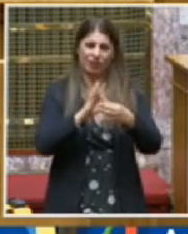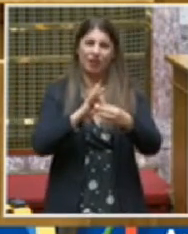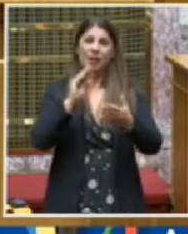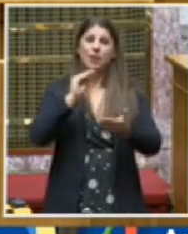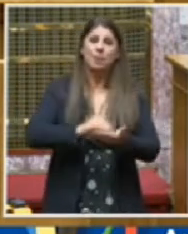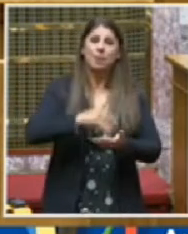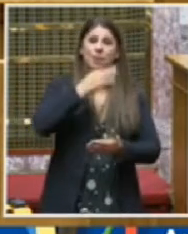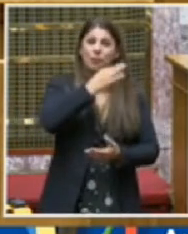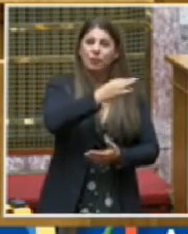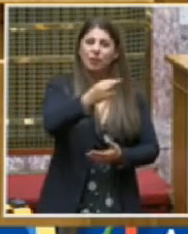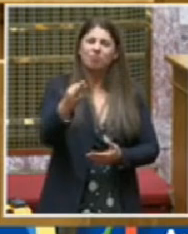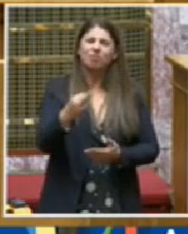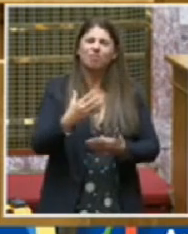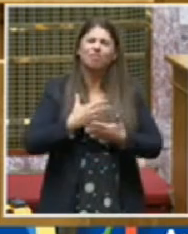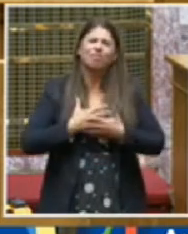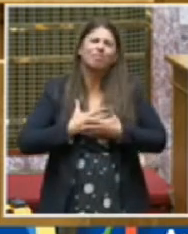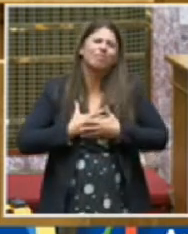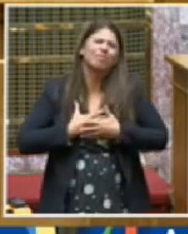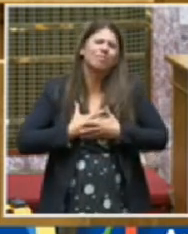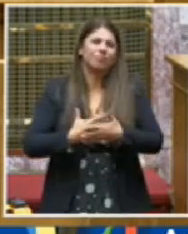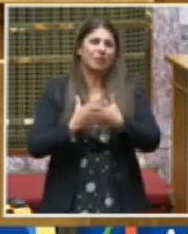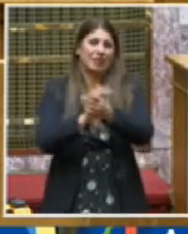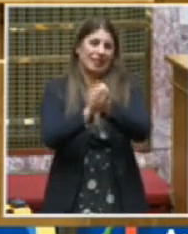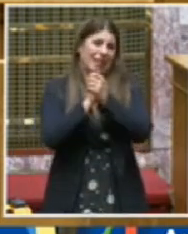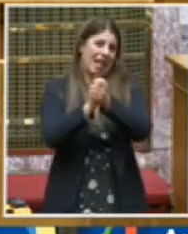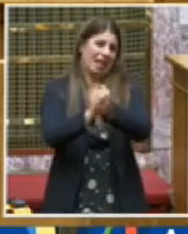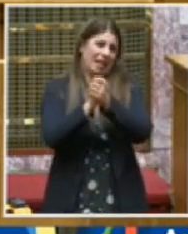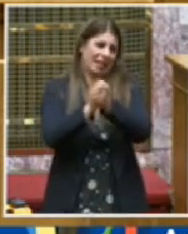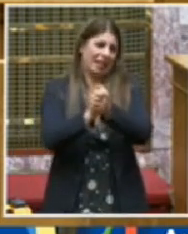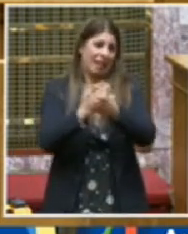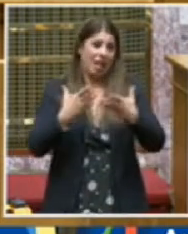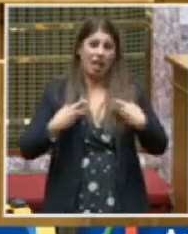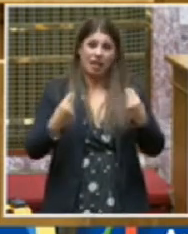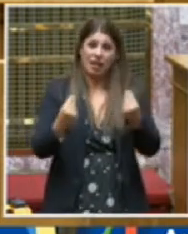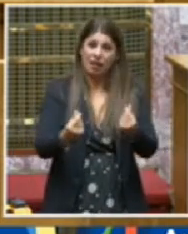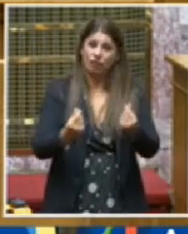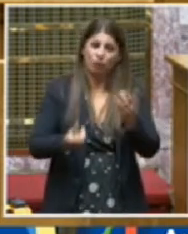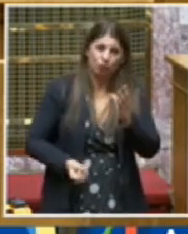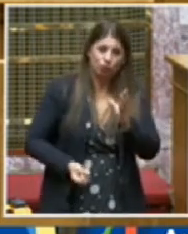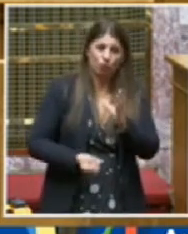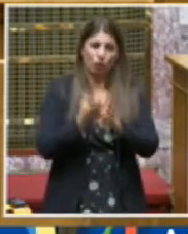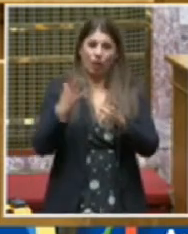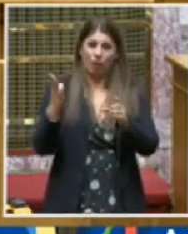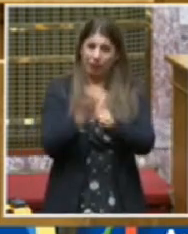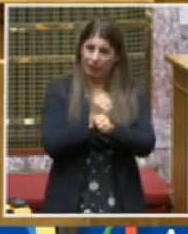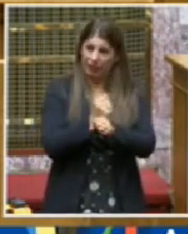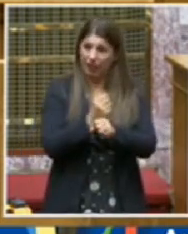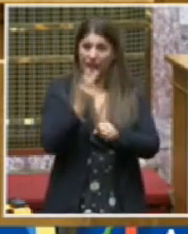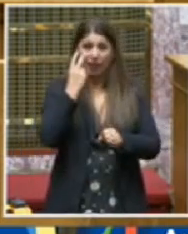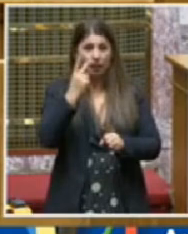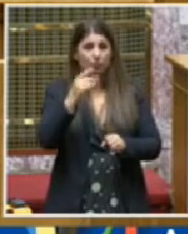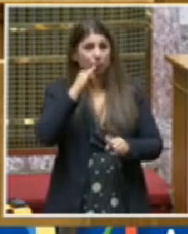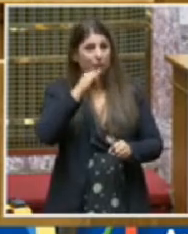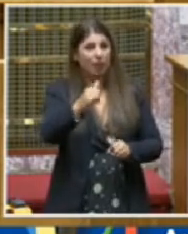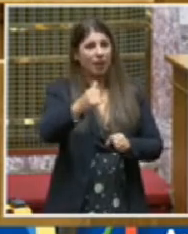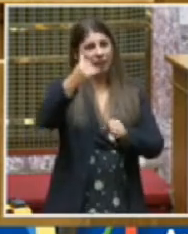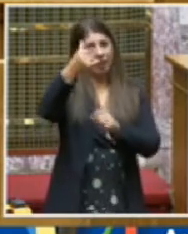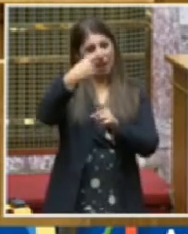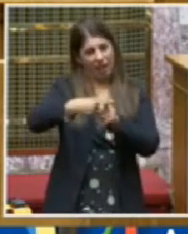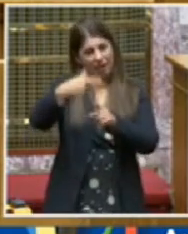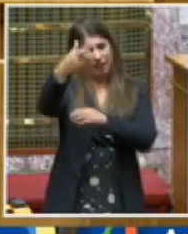ξαναπώ ολόφερμα τα συγχαρητήριά μας και να ευχηθώ και νέες επιτυχίες και να βλέπουμε πάντα την ελληνική